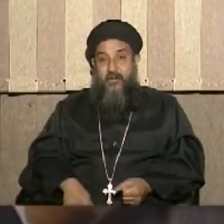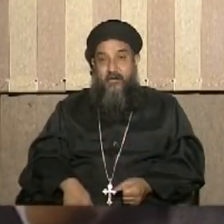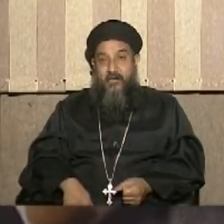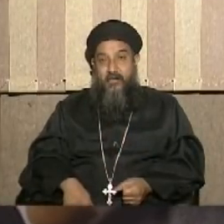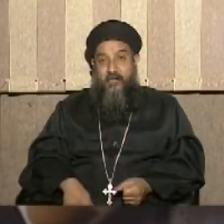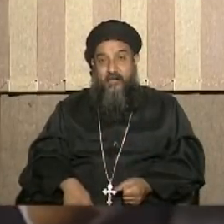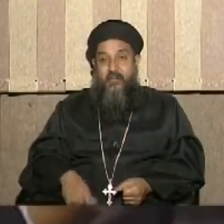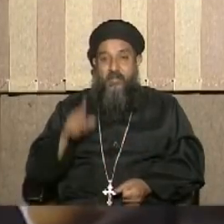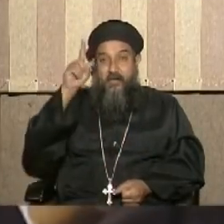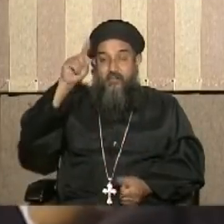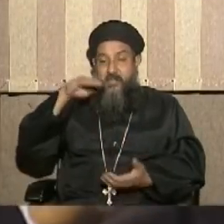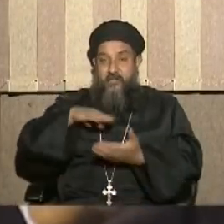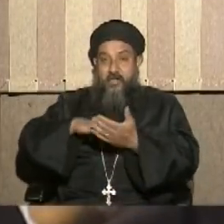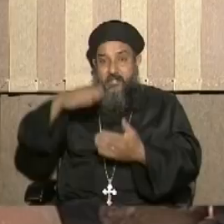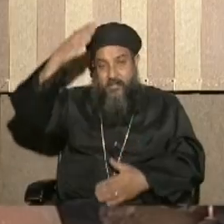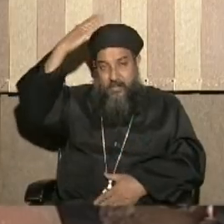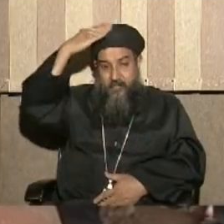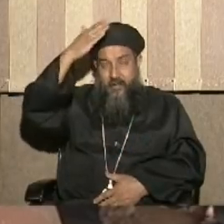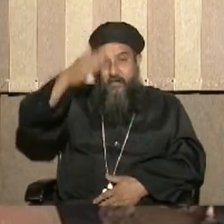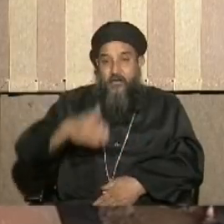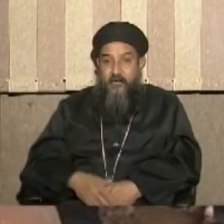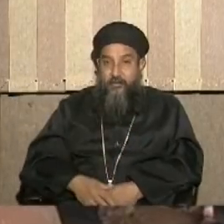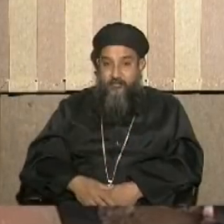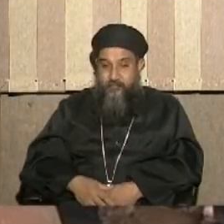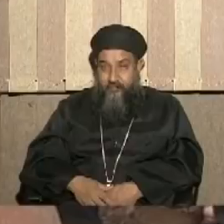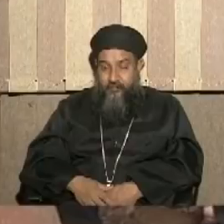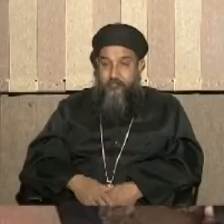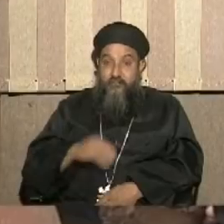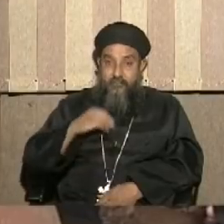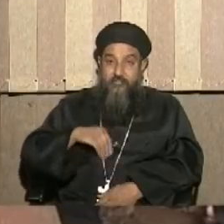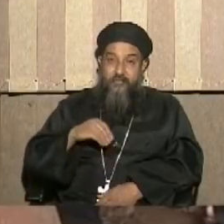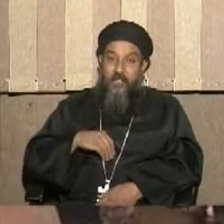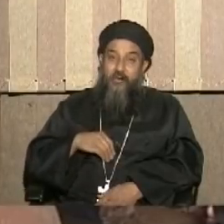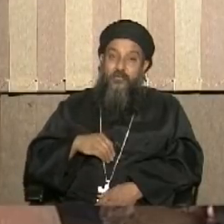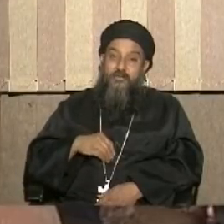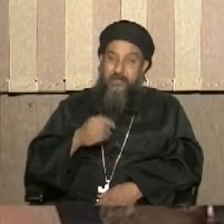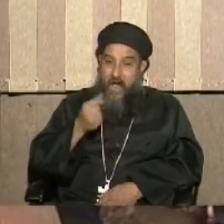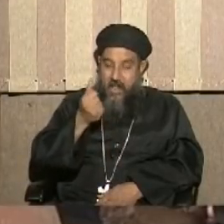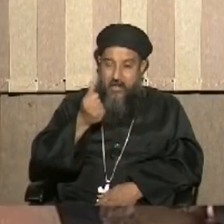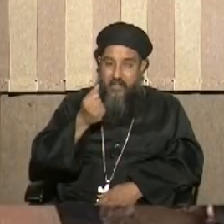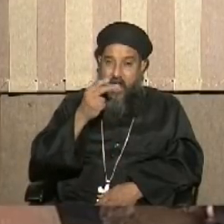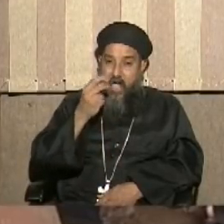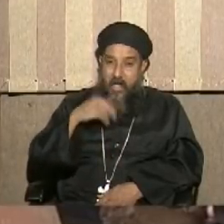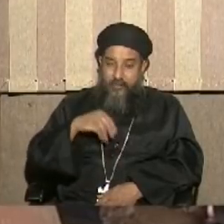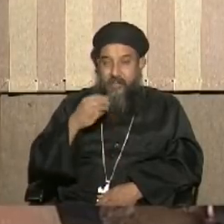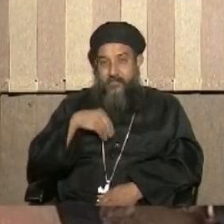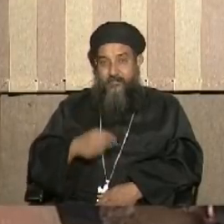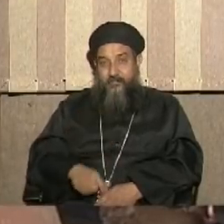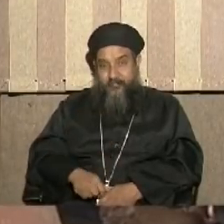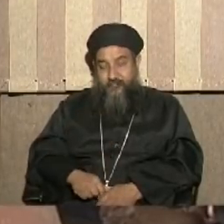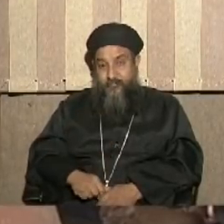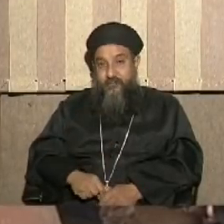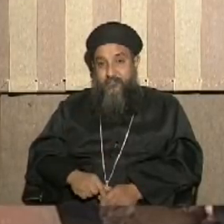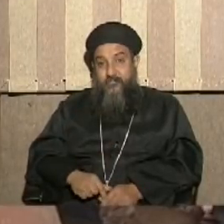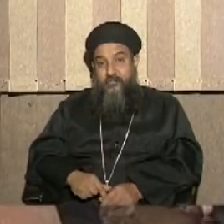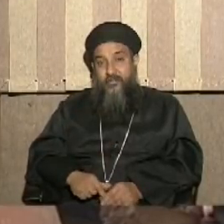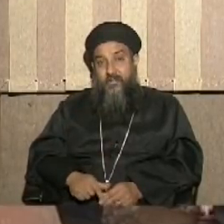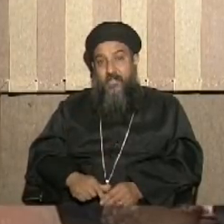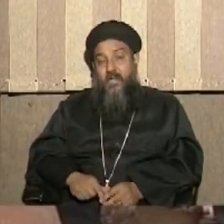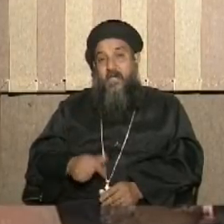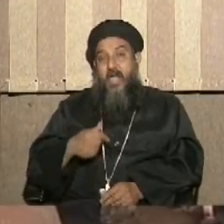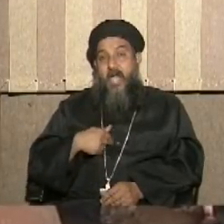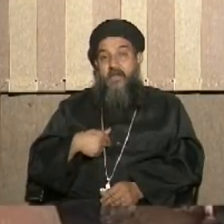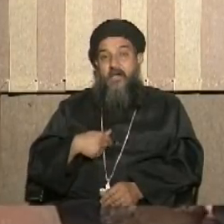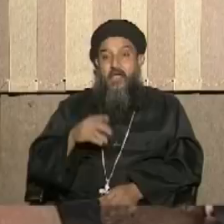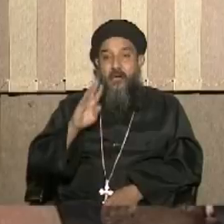لكل الآباء، ربنا يباركك. أنا عندي طلب ونفسي ما تكسفونيش. اتفضل أخي مينا اطلب. يا